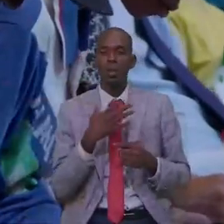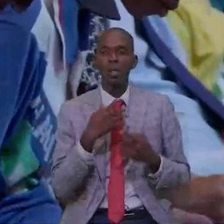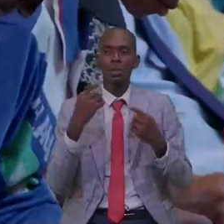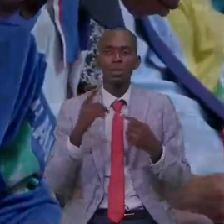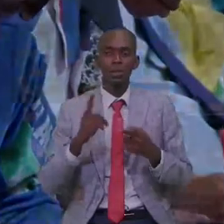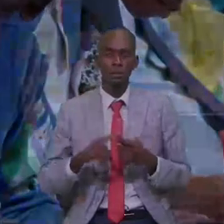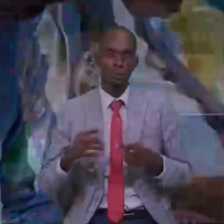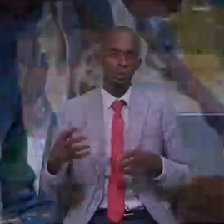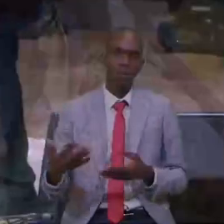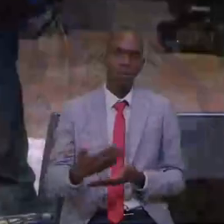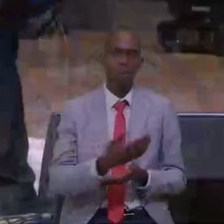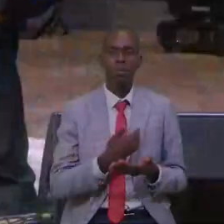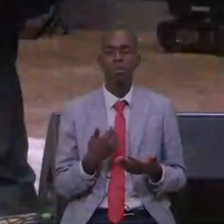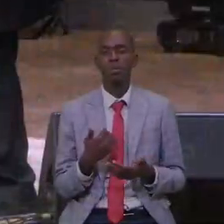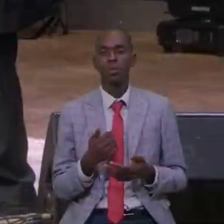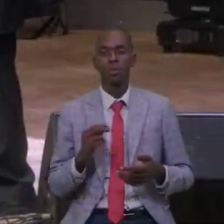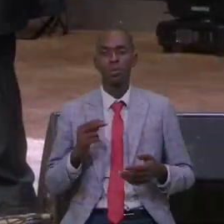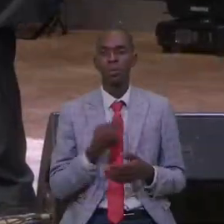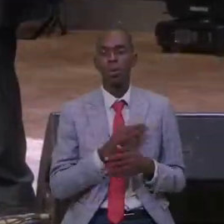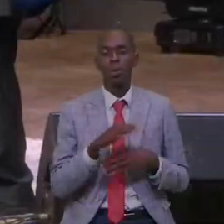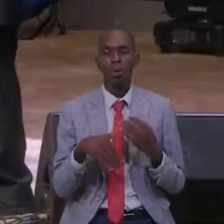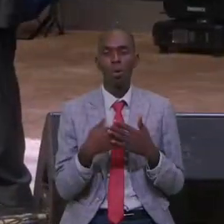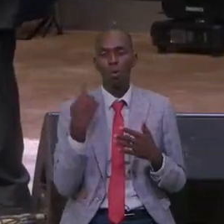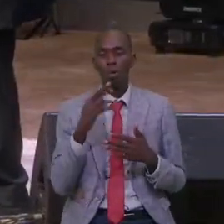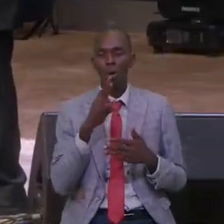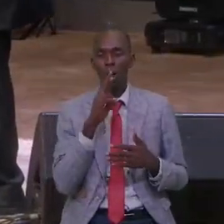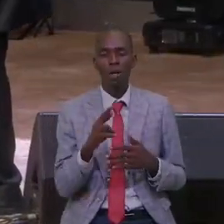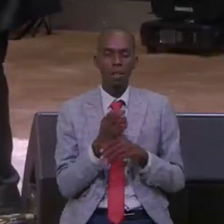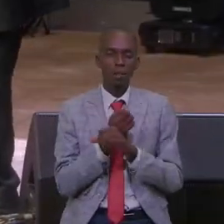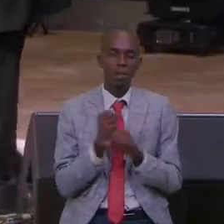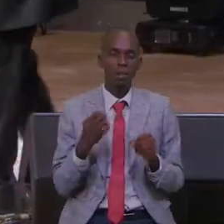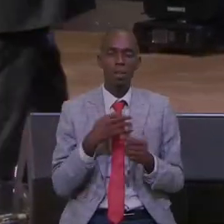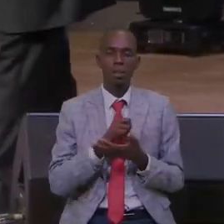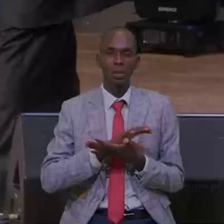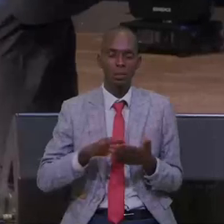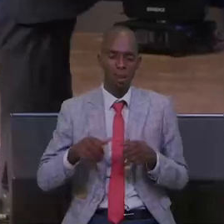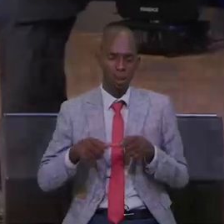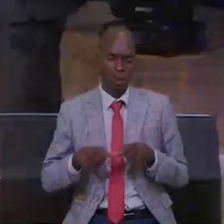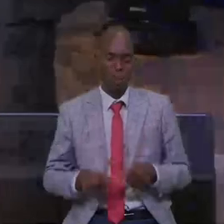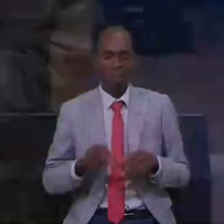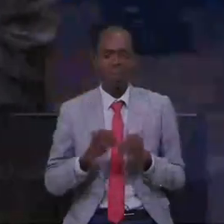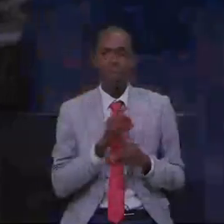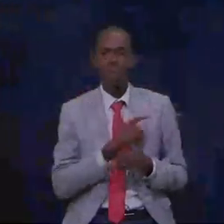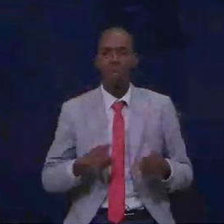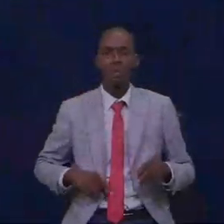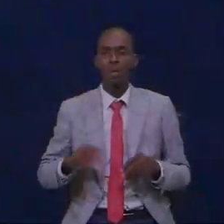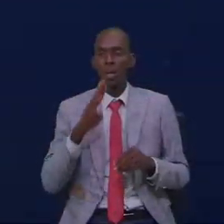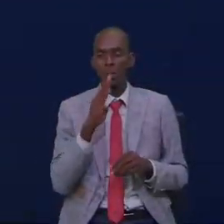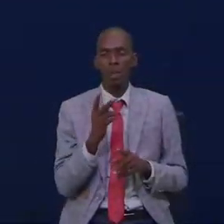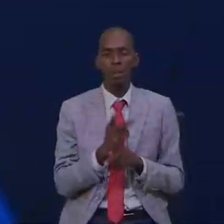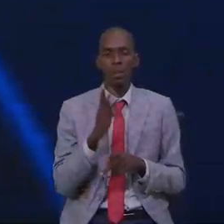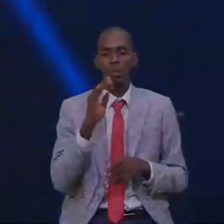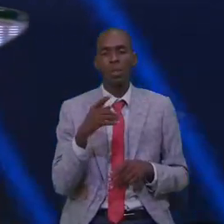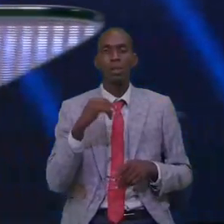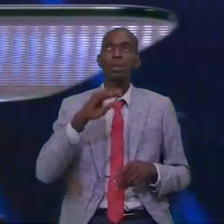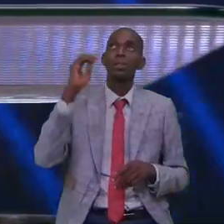royaume éternel. Ceux qui sont sauvés, sanctifiés et qui demeurent dans le Seigneur et qui sont gardés par la grâce de Dieu, ils